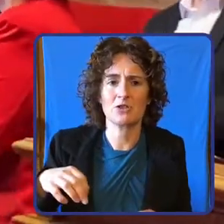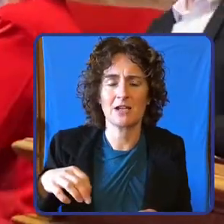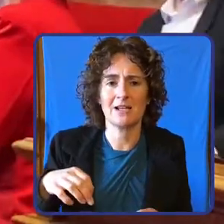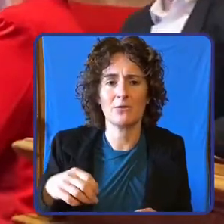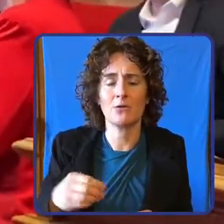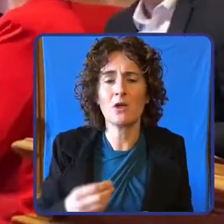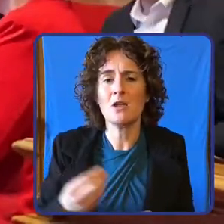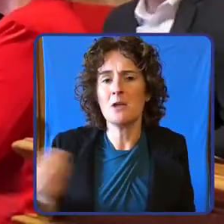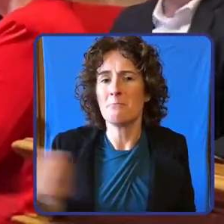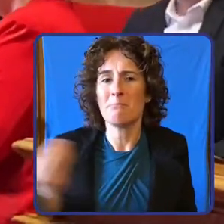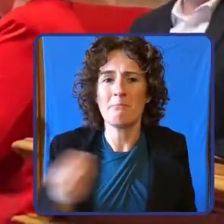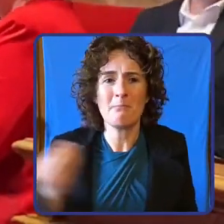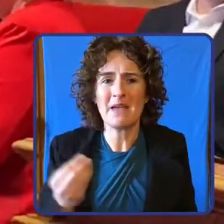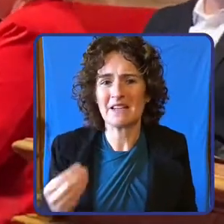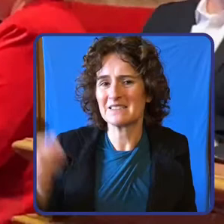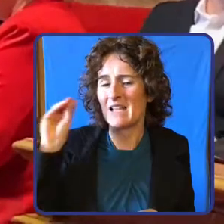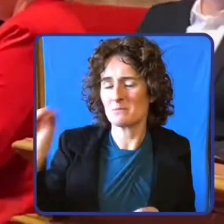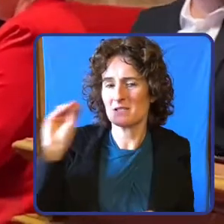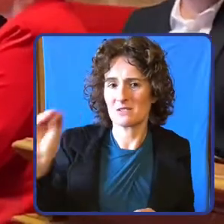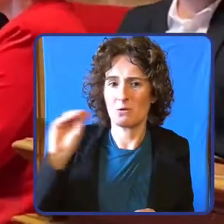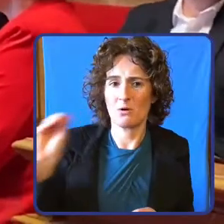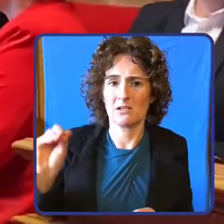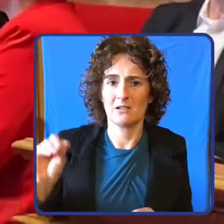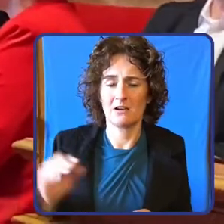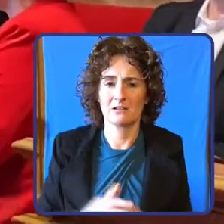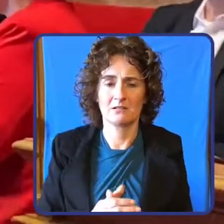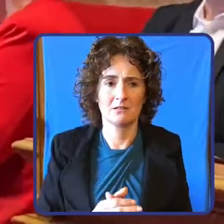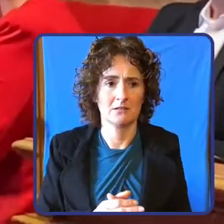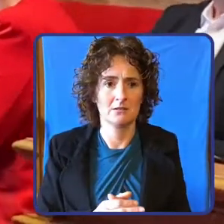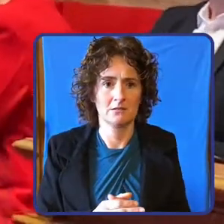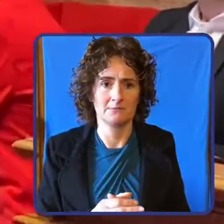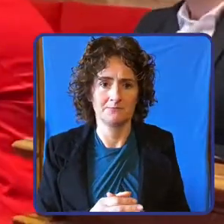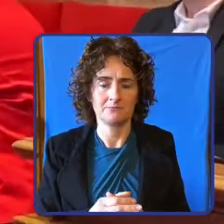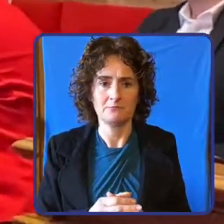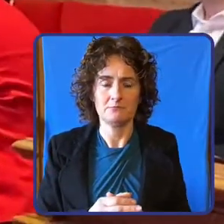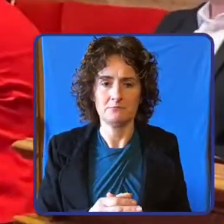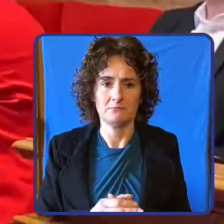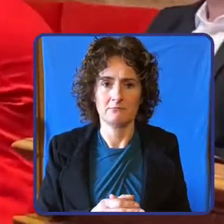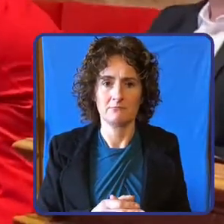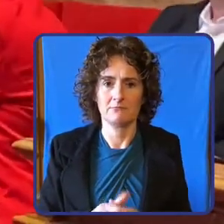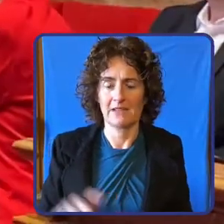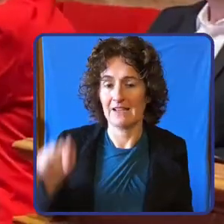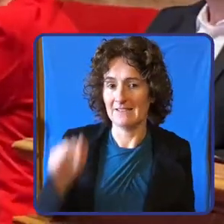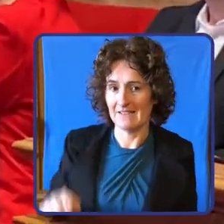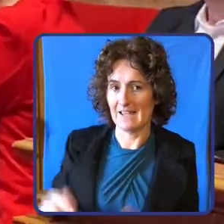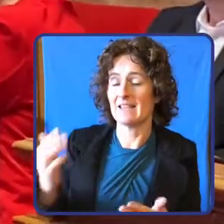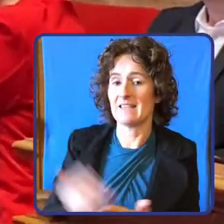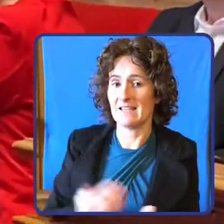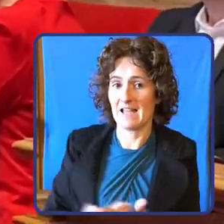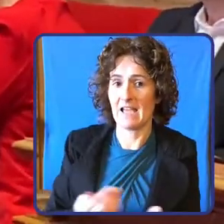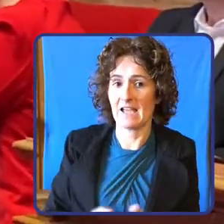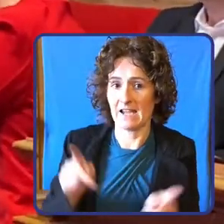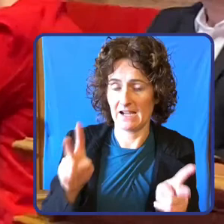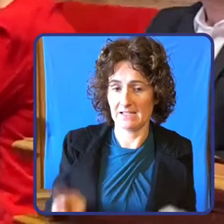Neki lehet. Igen, köszönöm szépen. Neki lehet. Nekünk nem lehet felszólalni. Gratulálunk. Gratulálok, tisztelt képviselőasszony,